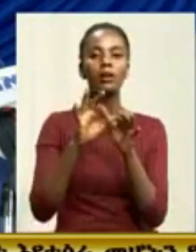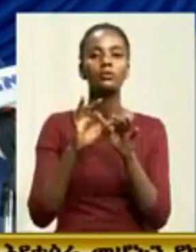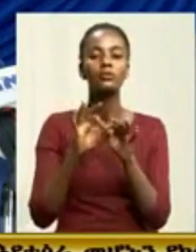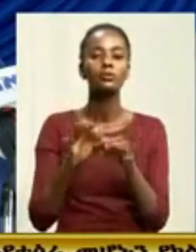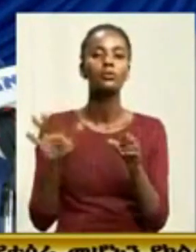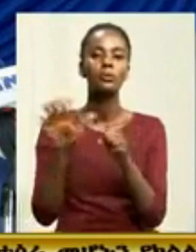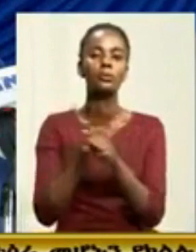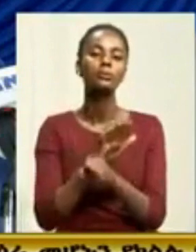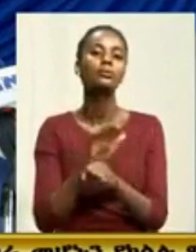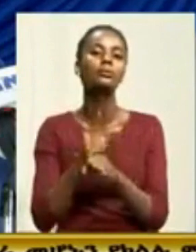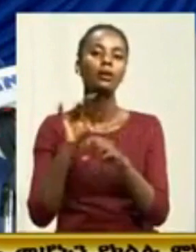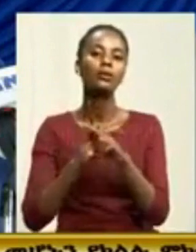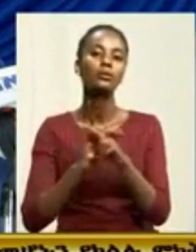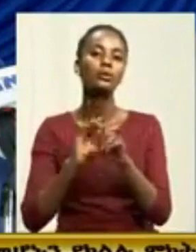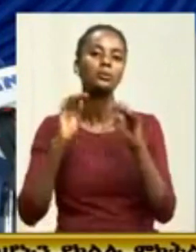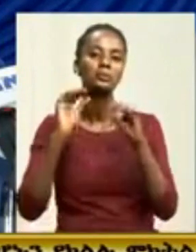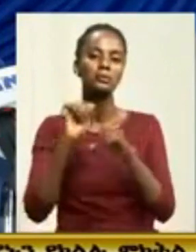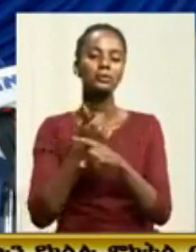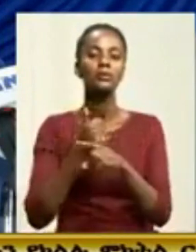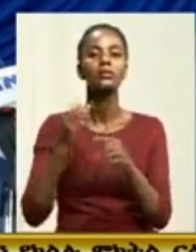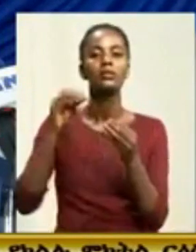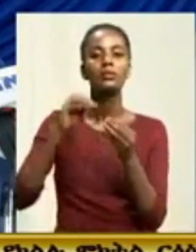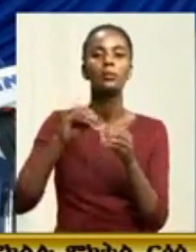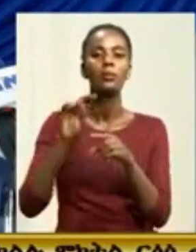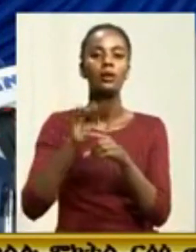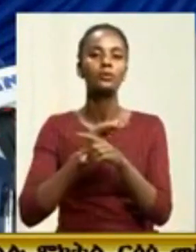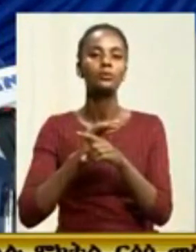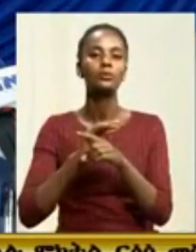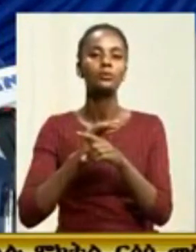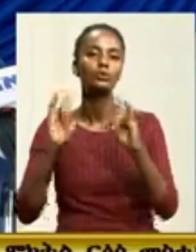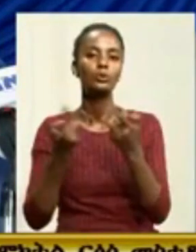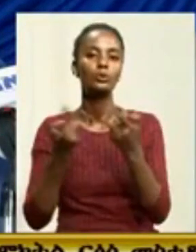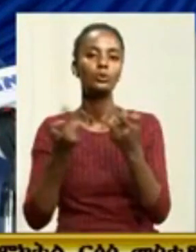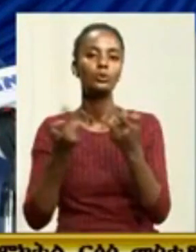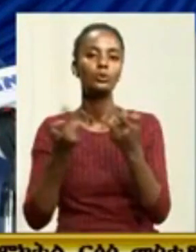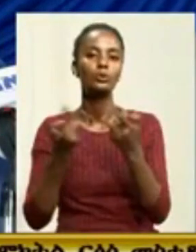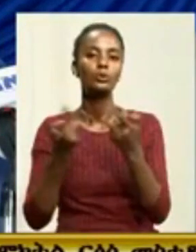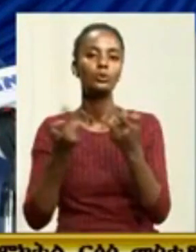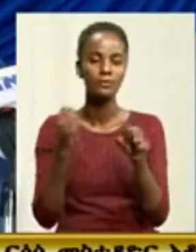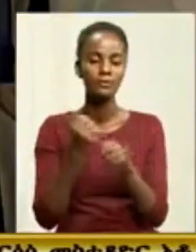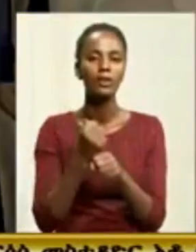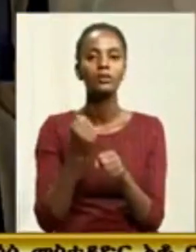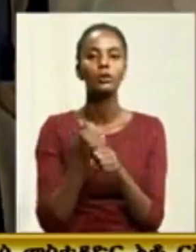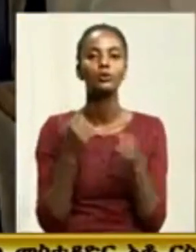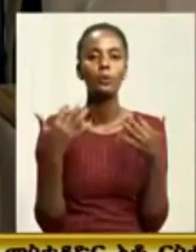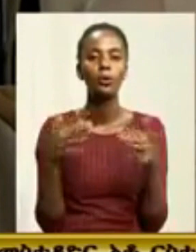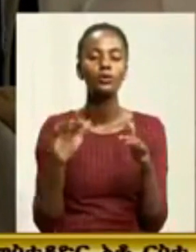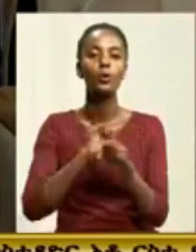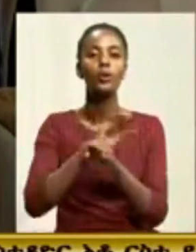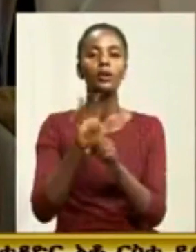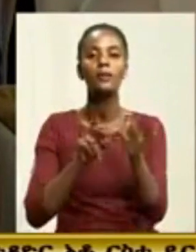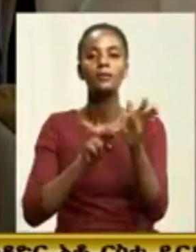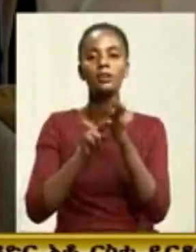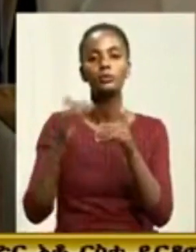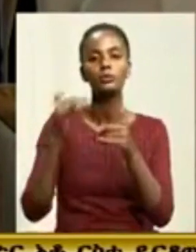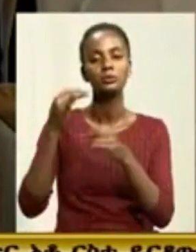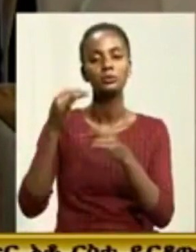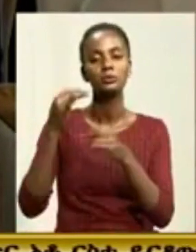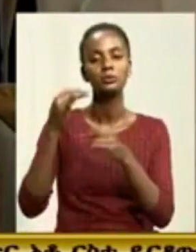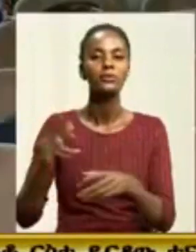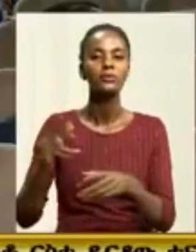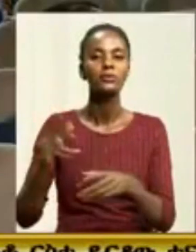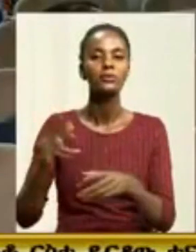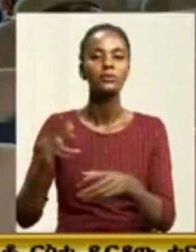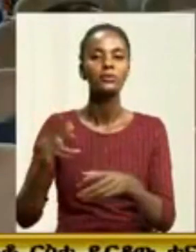በግብዓት ማሟላት፣ በባለሙያ ማሰልጠንና ተጨማሪ ባለሙያዎችን በየዞኑና ልዩ ወረዳ የመመደብ ስራ ተሰርቷል። ከኮሮና ቫይረስ ጎን ለጎን በህብረተሰቡ